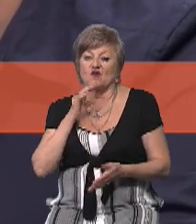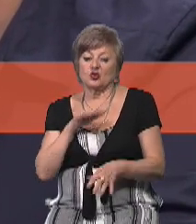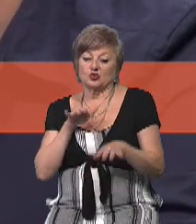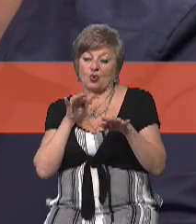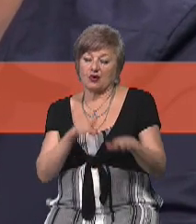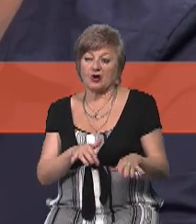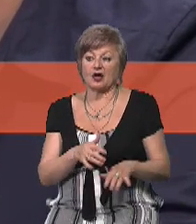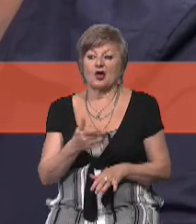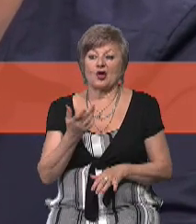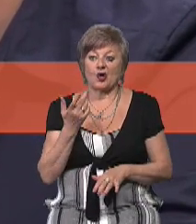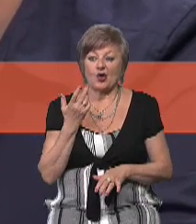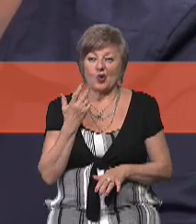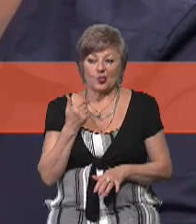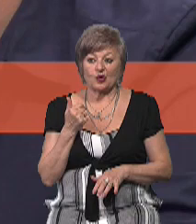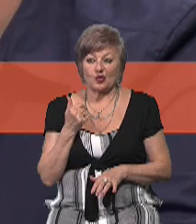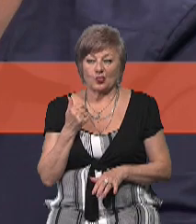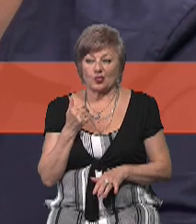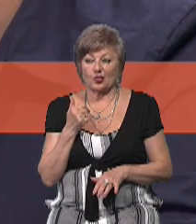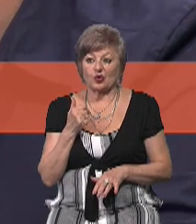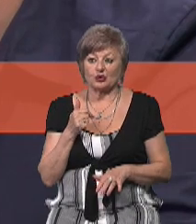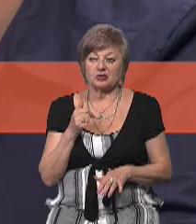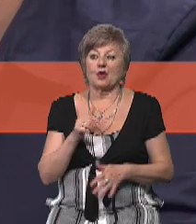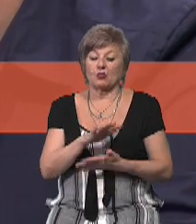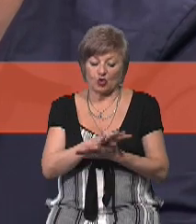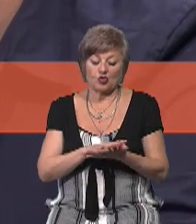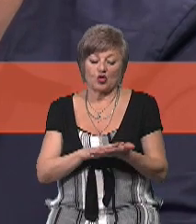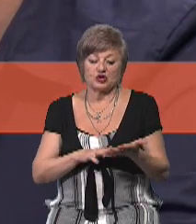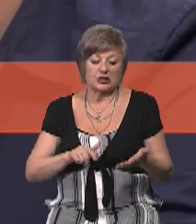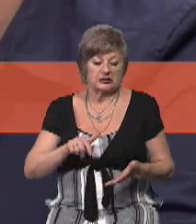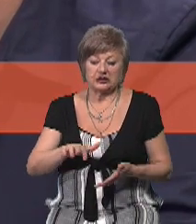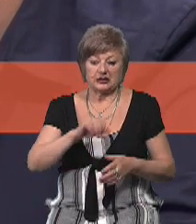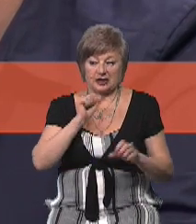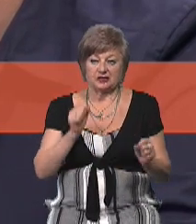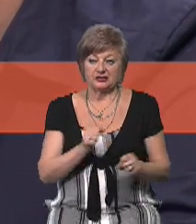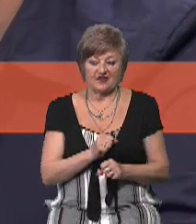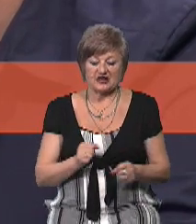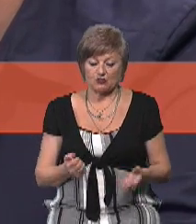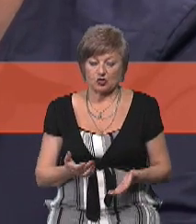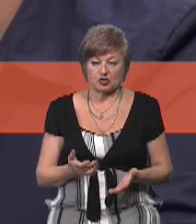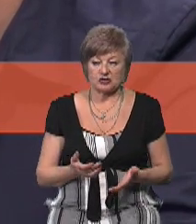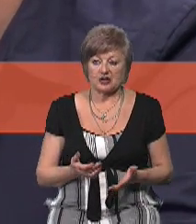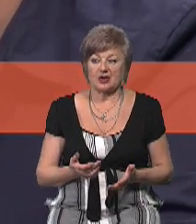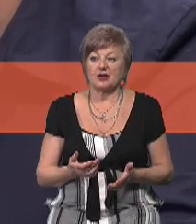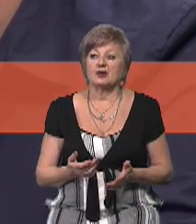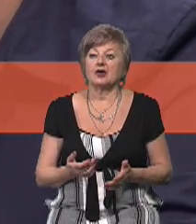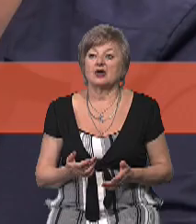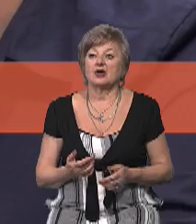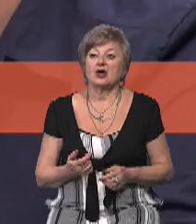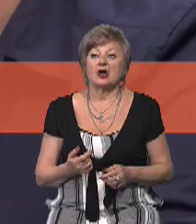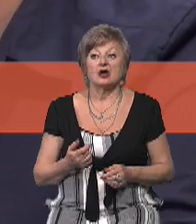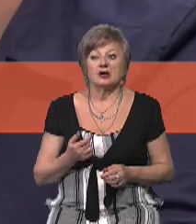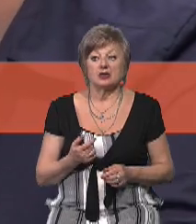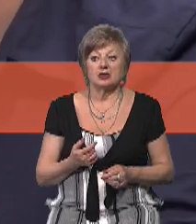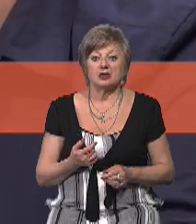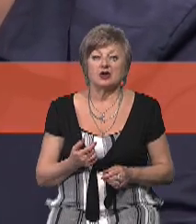по коліна. Але коли він вже збив з ніг, піднятися, коли він продовжує рухатися, так, із тією швидкістю, майже нереально. Сергій